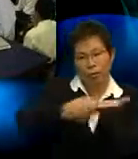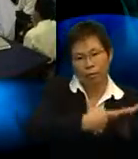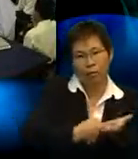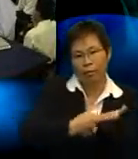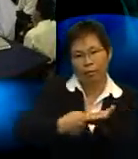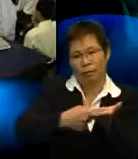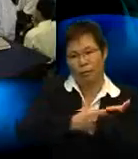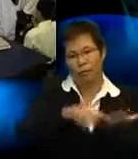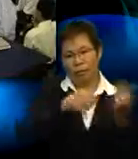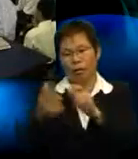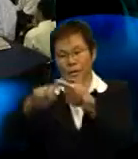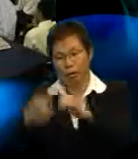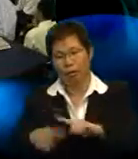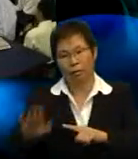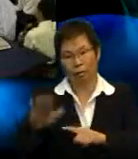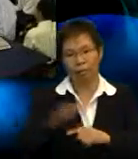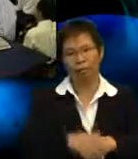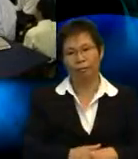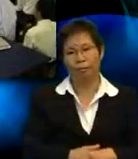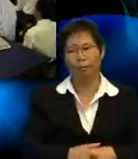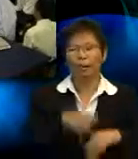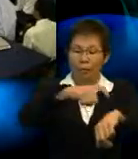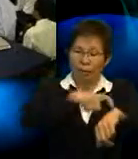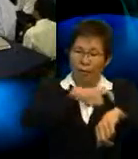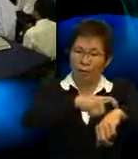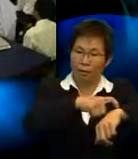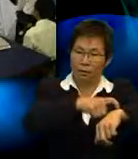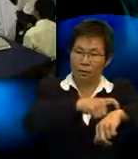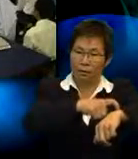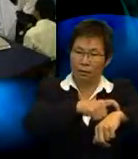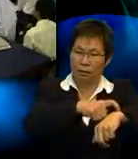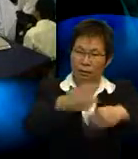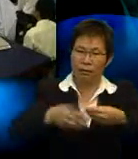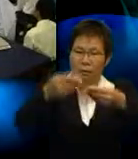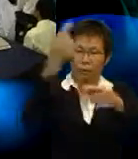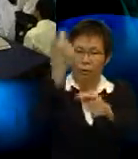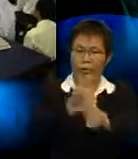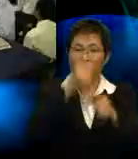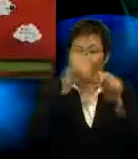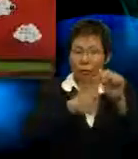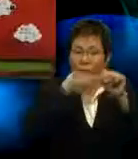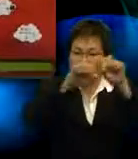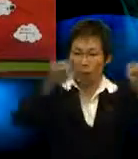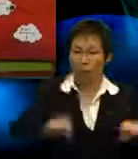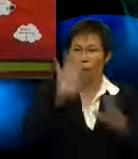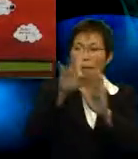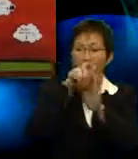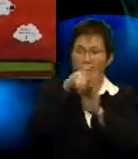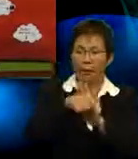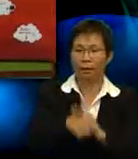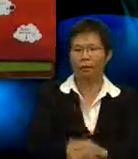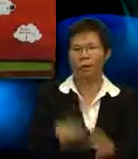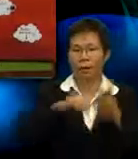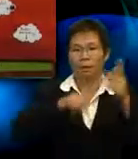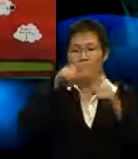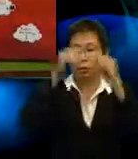oleh kawan-kawan kamu. Masa yang diperuntukkan untuk setiap stesen adalah 4 minit. Apabila cikgu